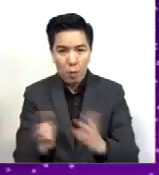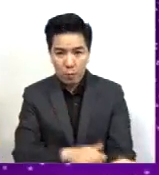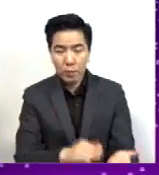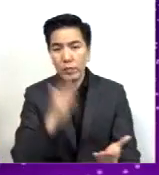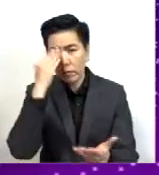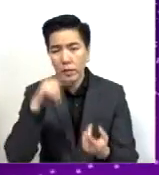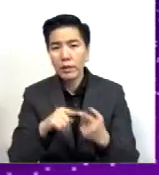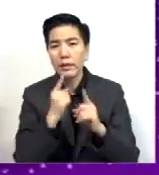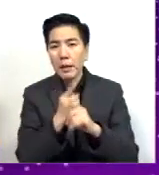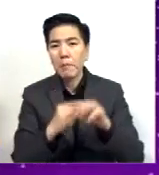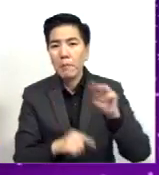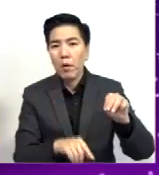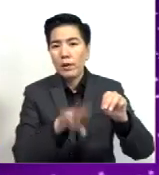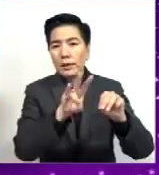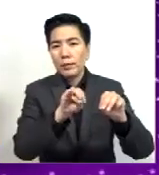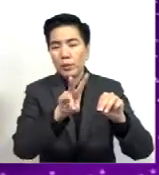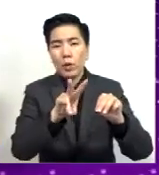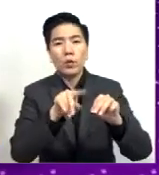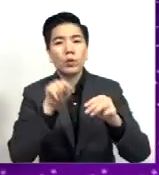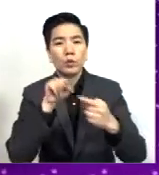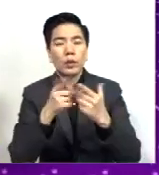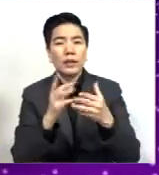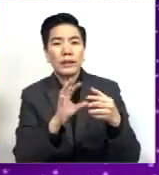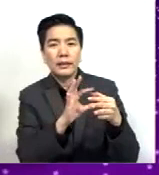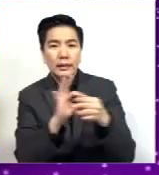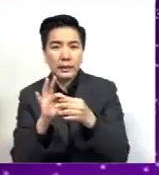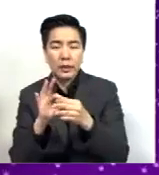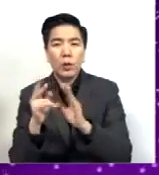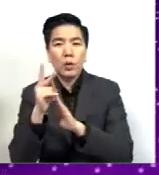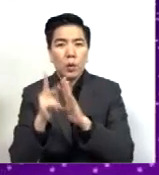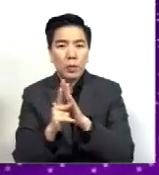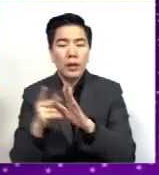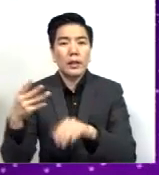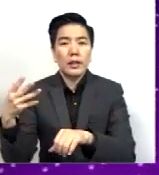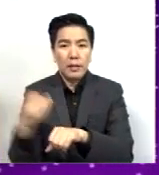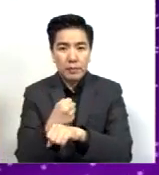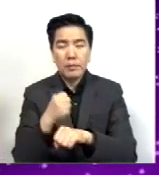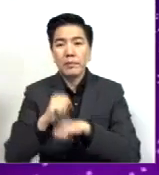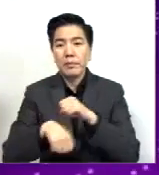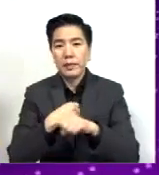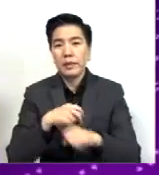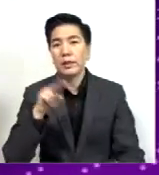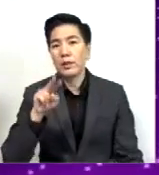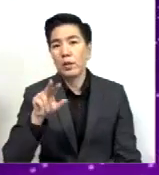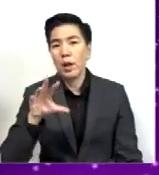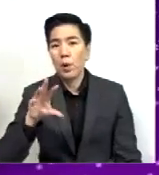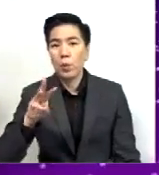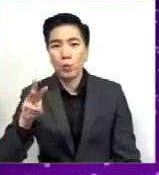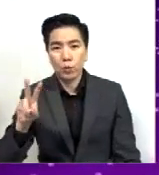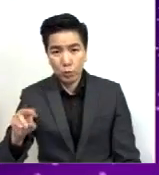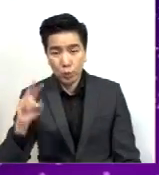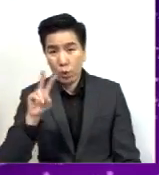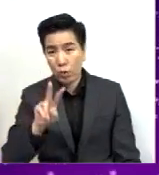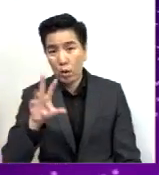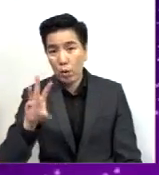ามมาตรา72ของพระราชบัญญัติประกอบกฎหมายพรรคการเมืองปี2560ก่อน